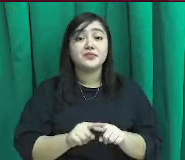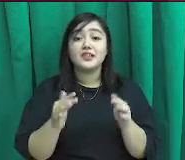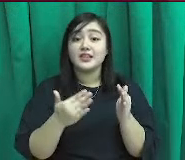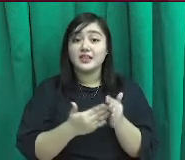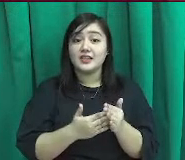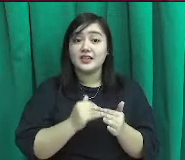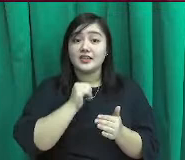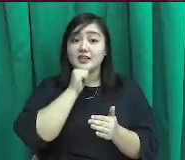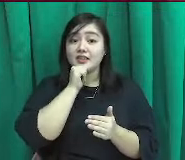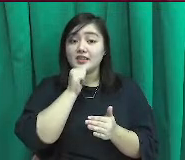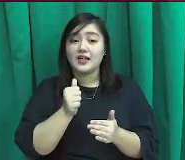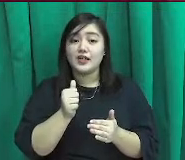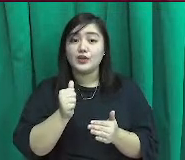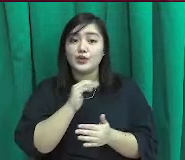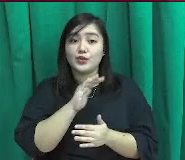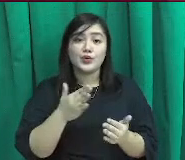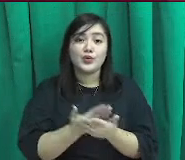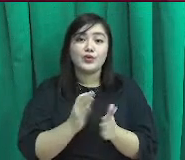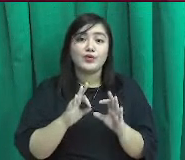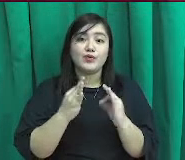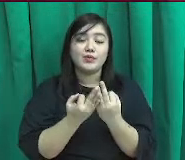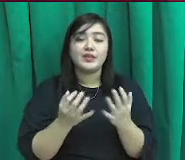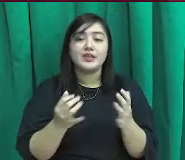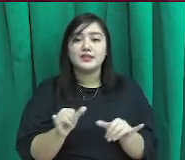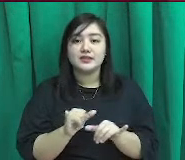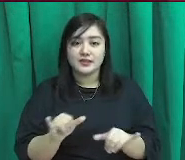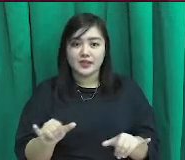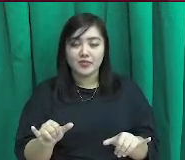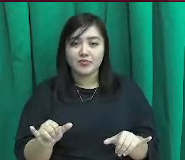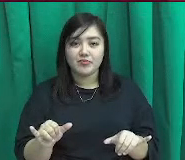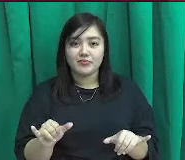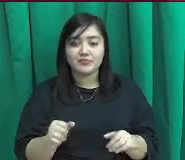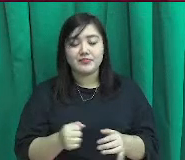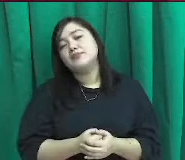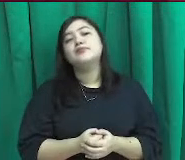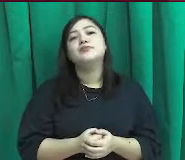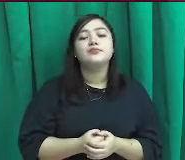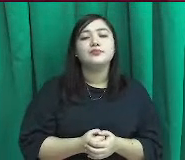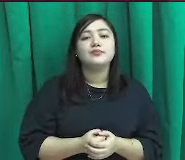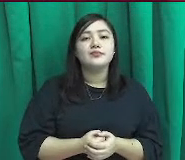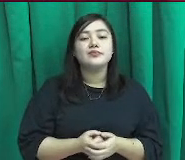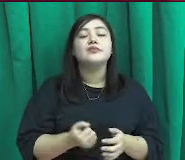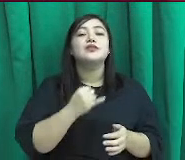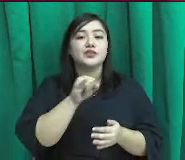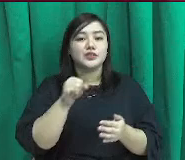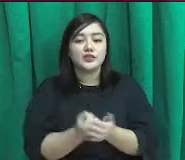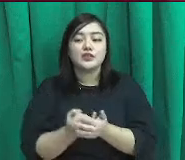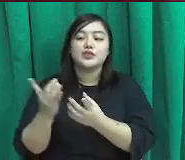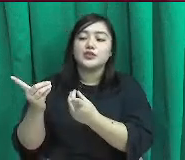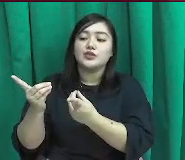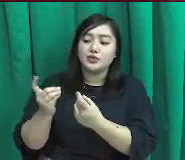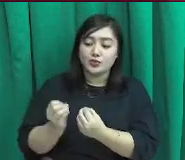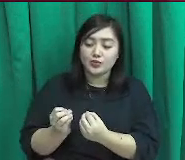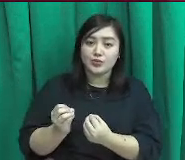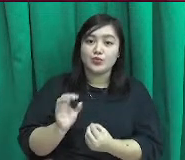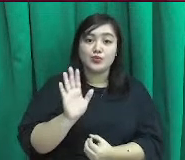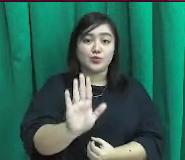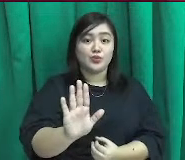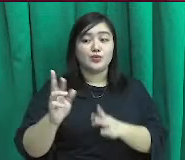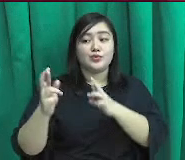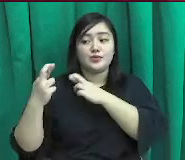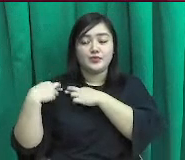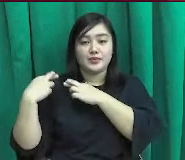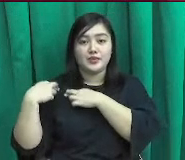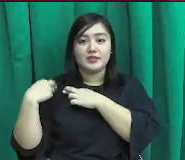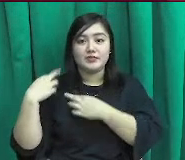bahagi natin. Let the Holy Spirit do the rest. Amen. Now, kaya ko po sinasabi, mag-ingat tayo. Inulit ko, ang una natin dapat pagkaingatan,